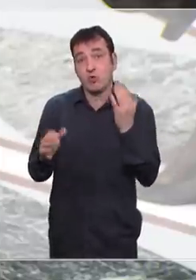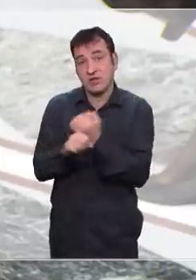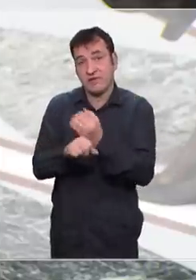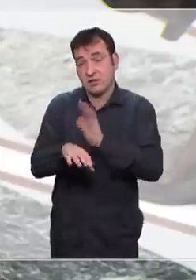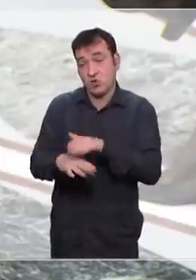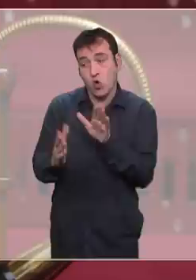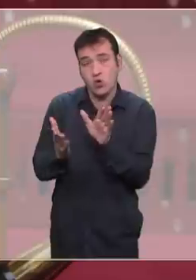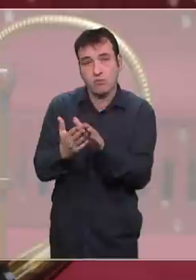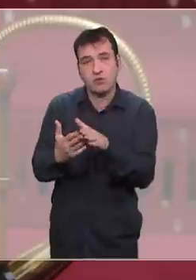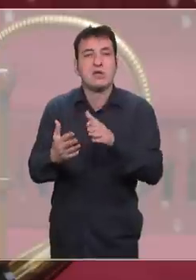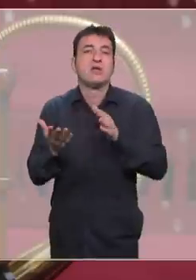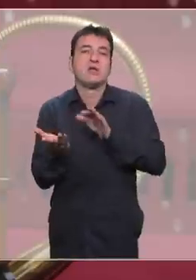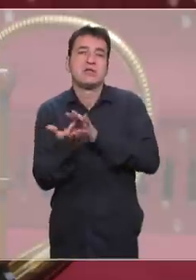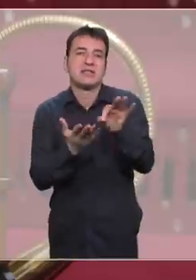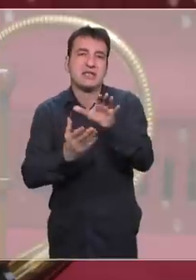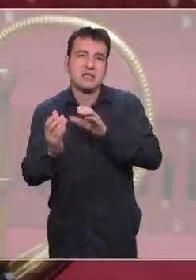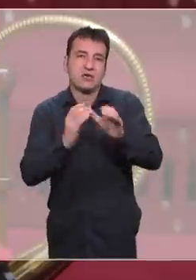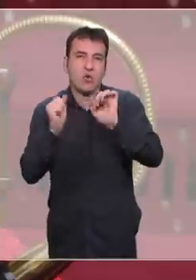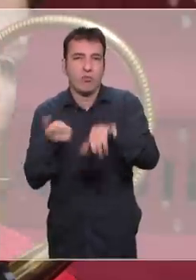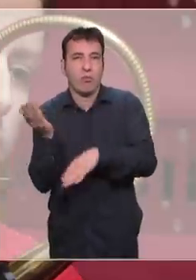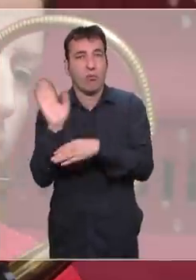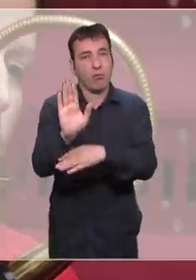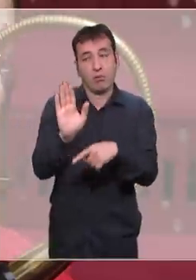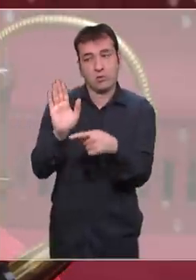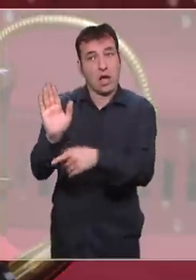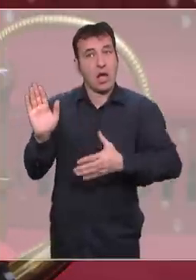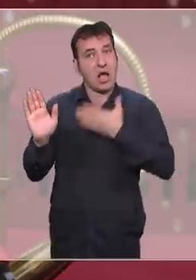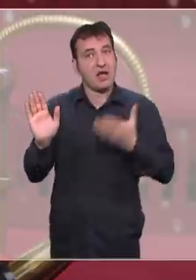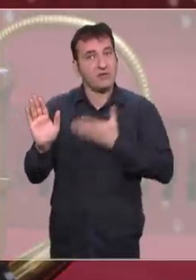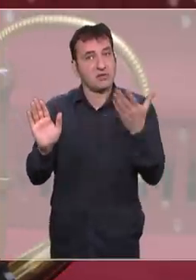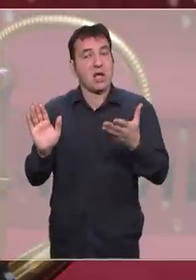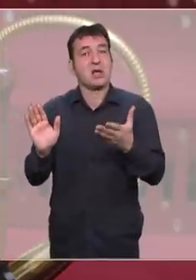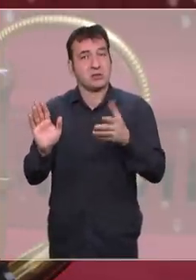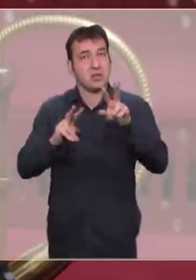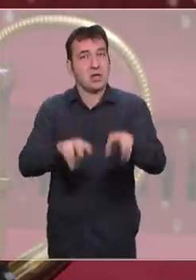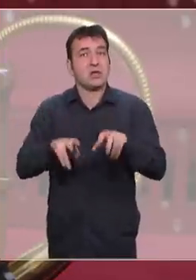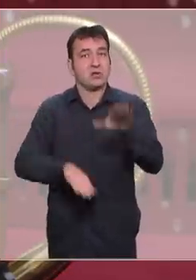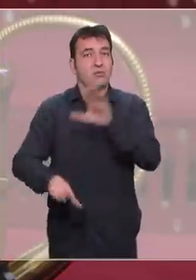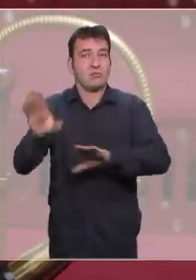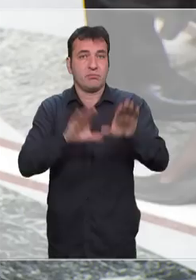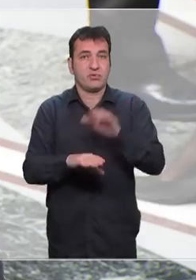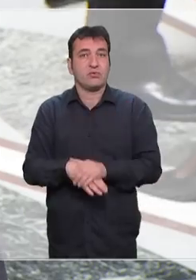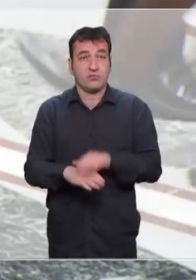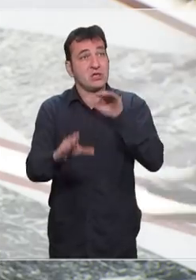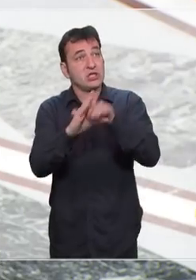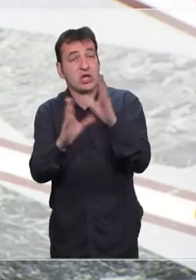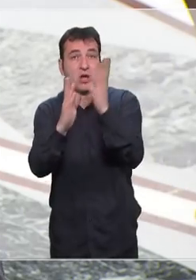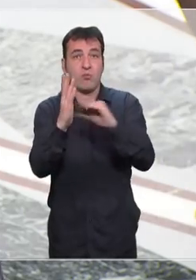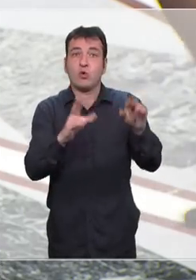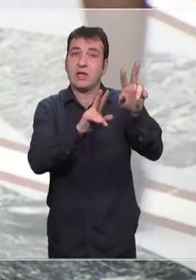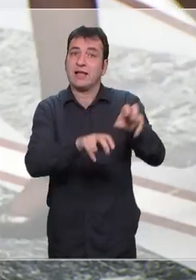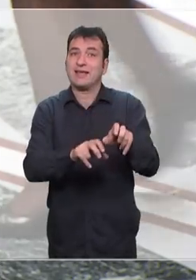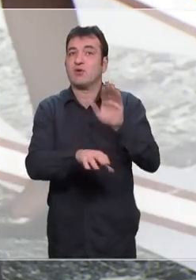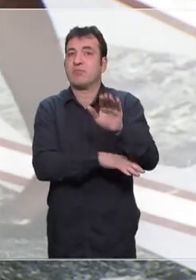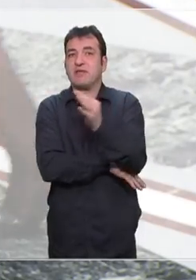dans une stratégie de communication, nous puissions montrer les vertus de l'agriculture biologique dans le modèle agricole français. Et puis par ailleurs, vous me permettrez de